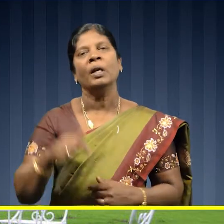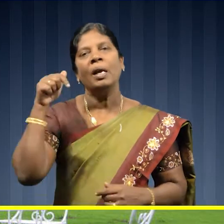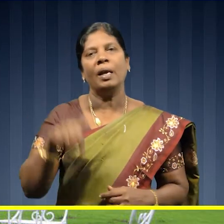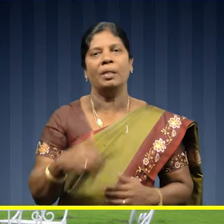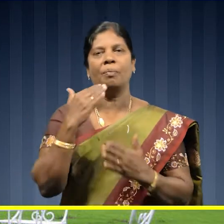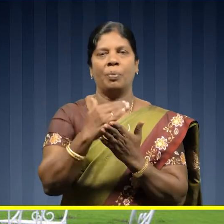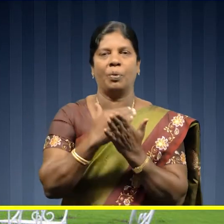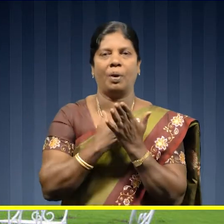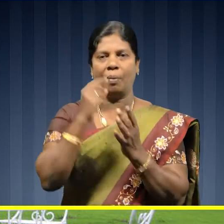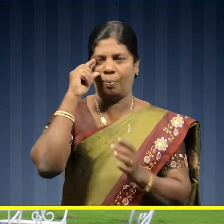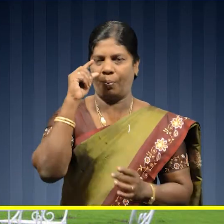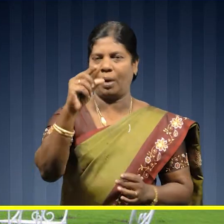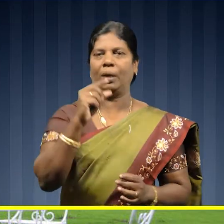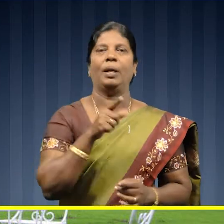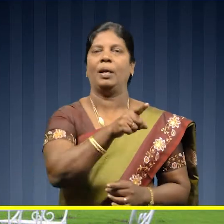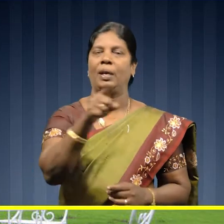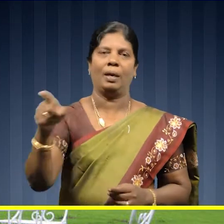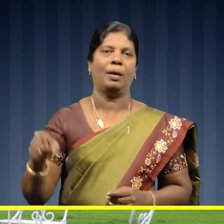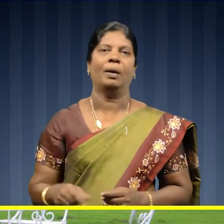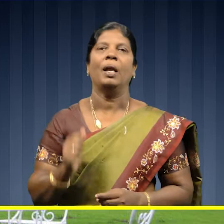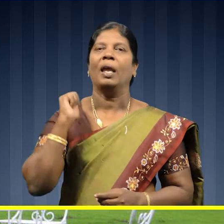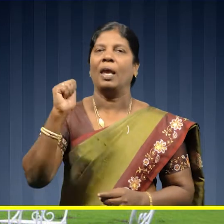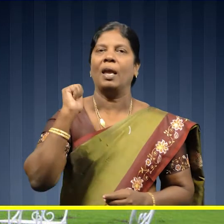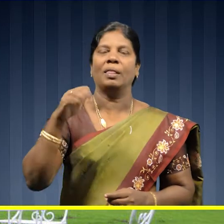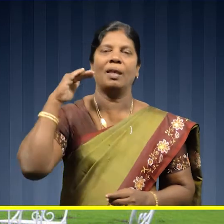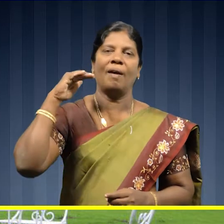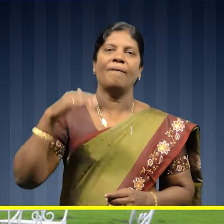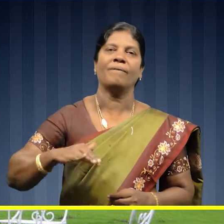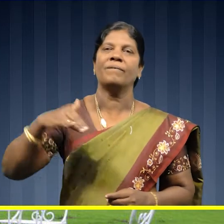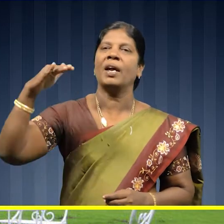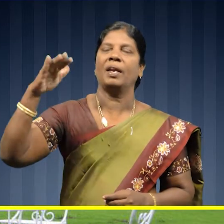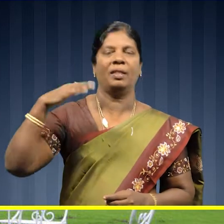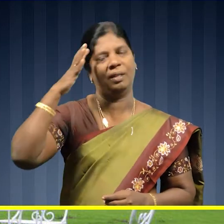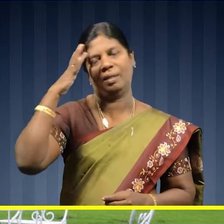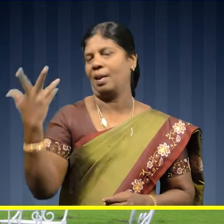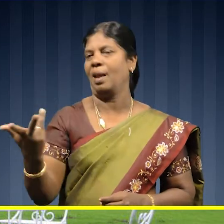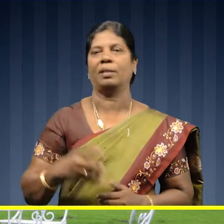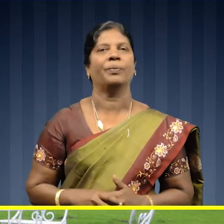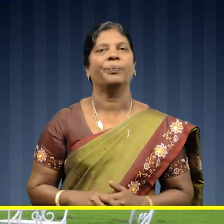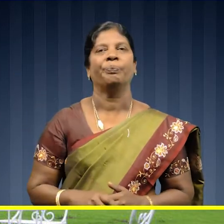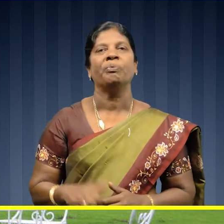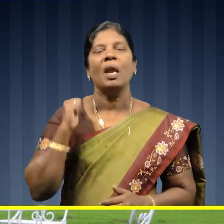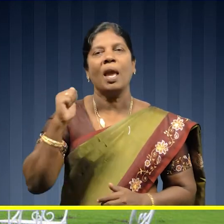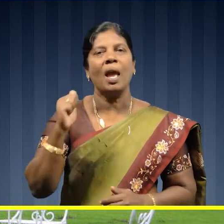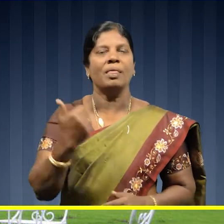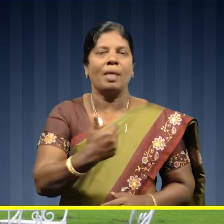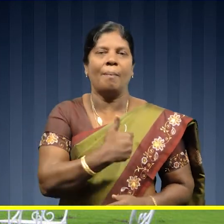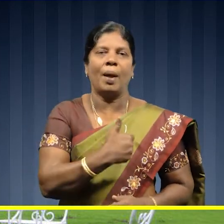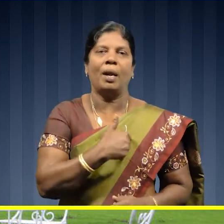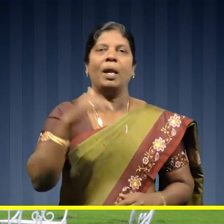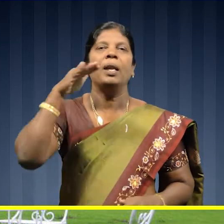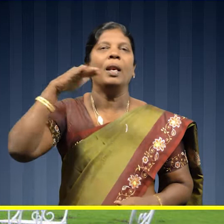ஒருவேளை இந்த நிகழ்ச்சியை பார்த்து கொண்டிருக்கிற நீங்கள் எந்த வயதினராக இருக்கிறீர்கள் என்று எங்களுக்கு தெரியாது.